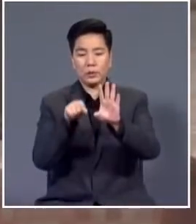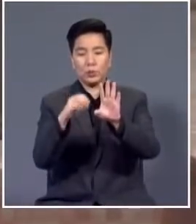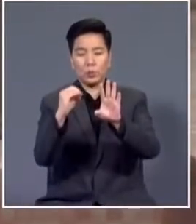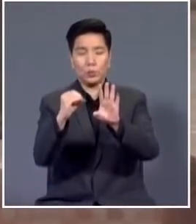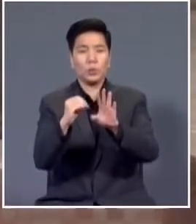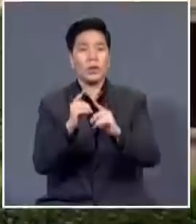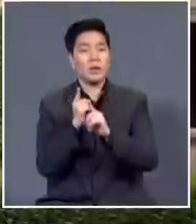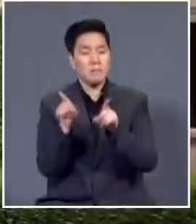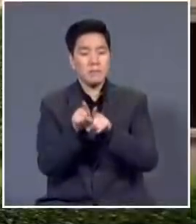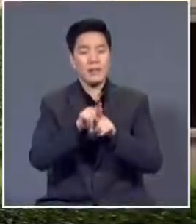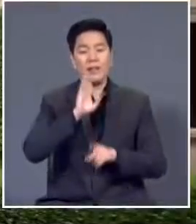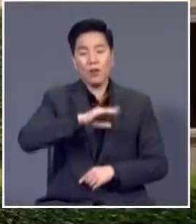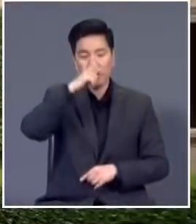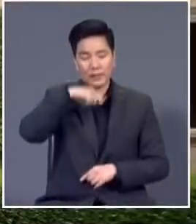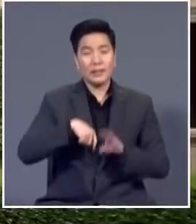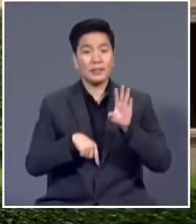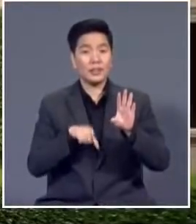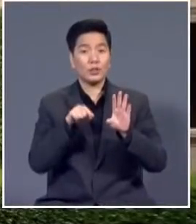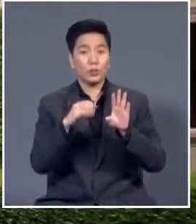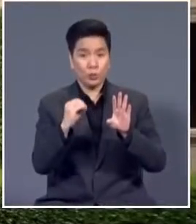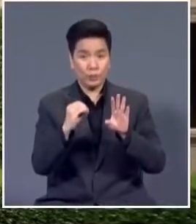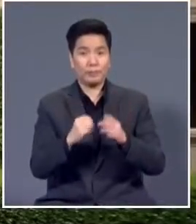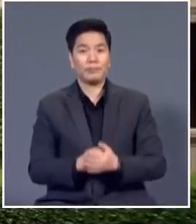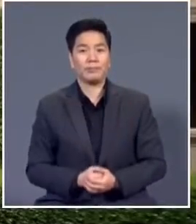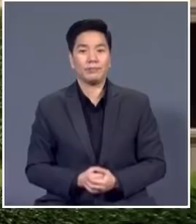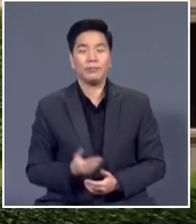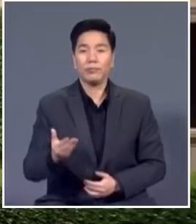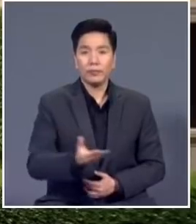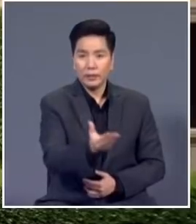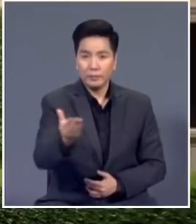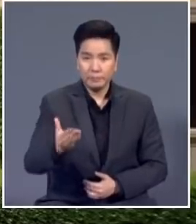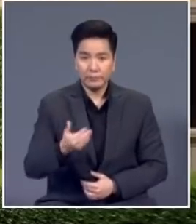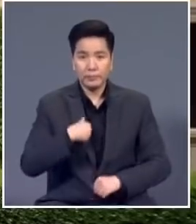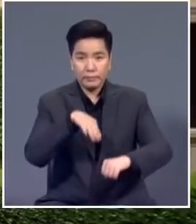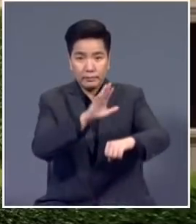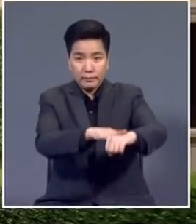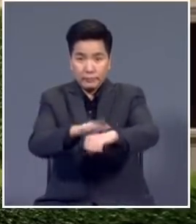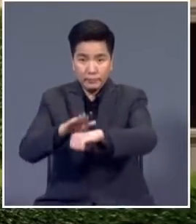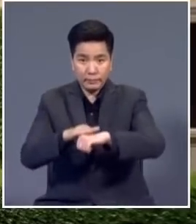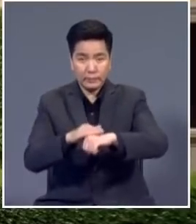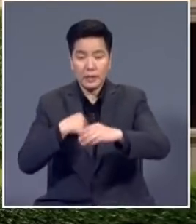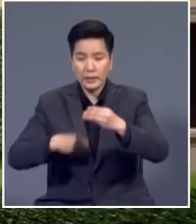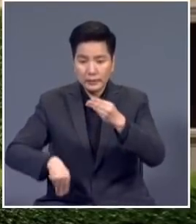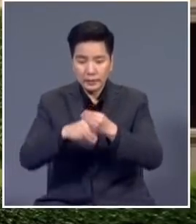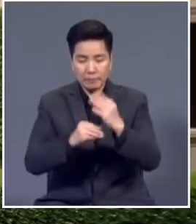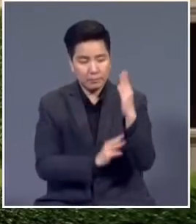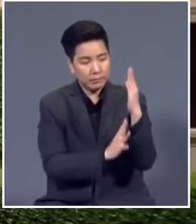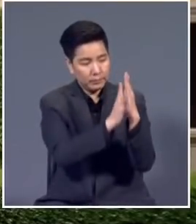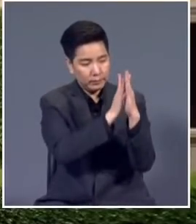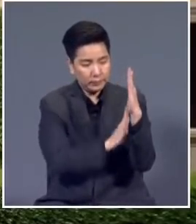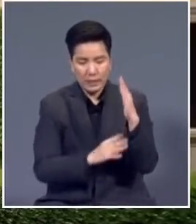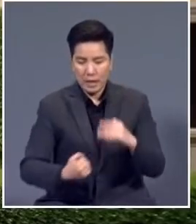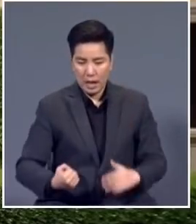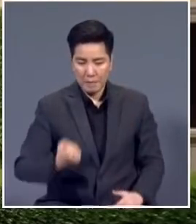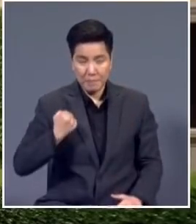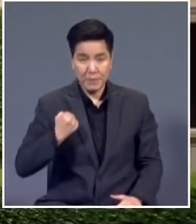โยบาย 4.0 ของไทยด้วยนะครับพี่น้องประชาชนที่รักครับผมอยากจะเน้นย้ำว่านอกจากเราจะต้องเสริมสร้างกิจกรรมภายในให้เข้ม